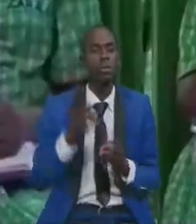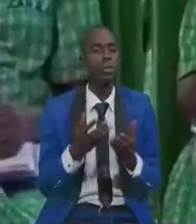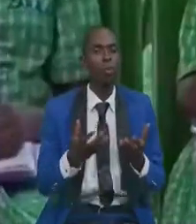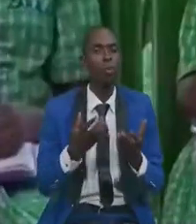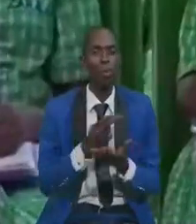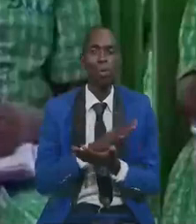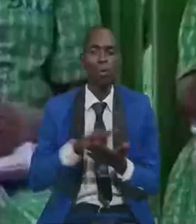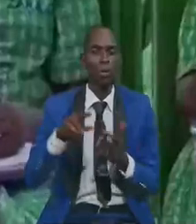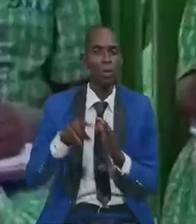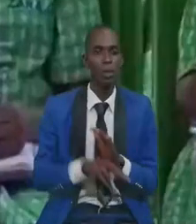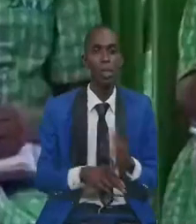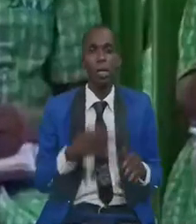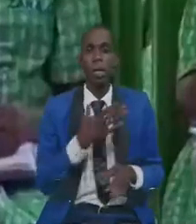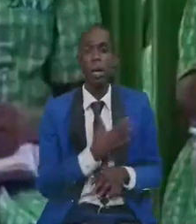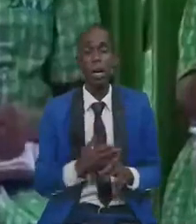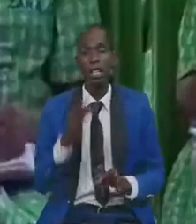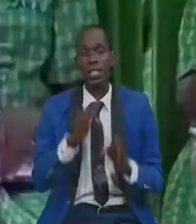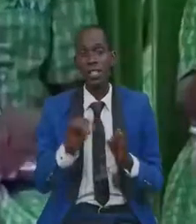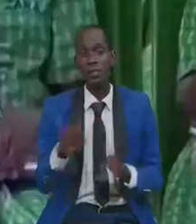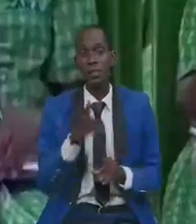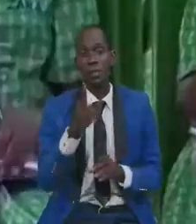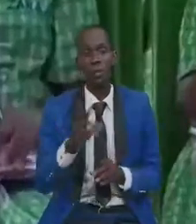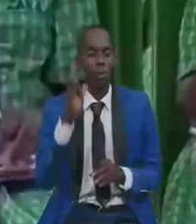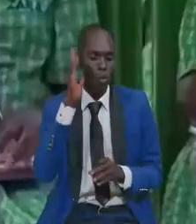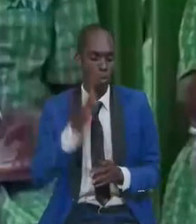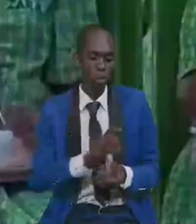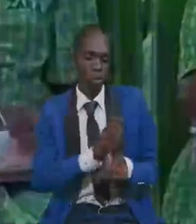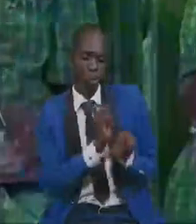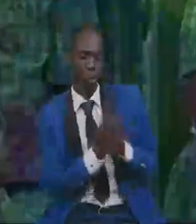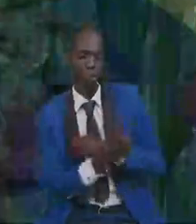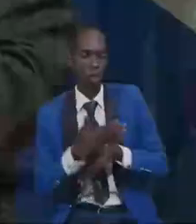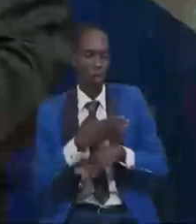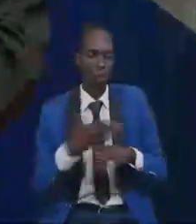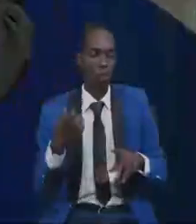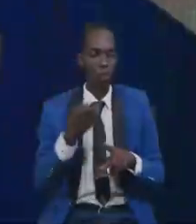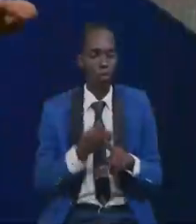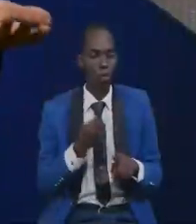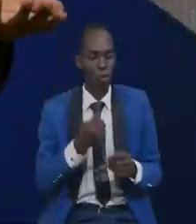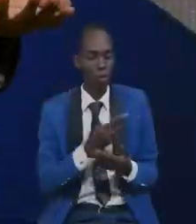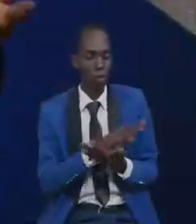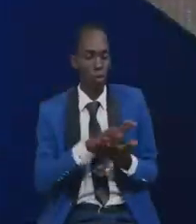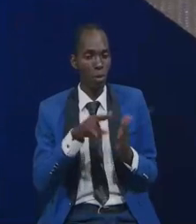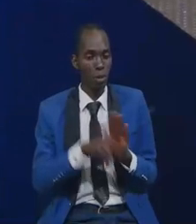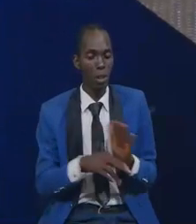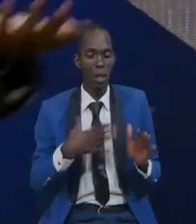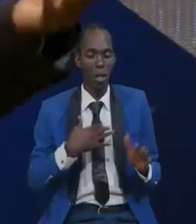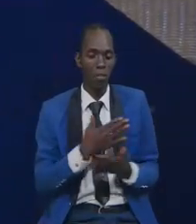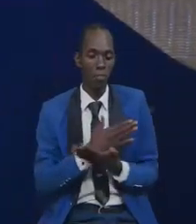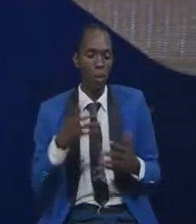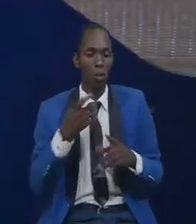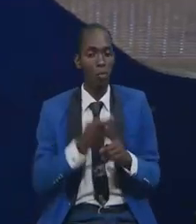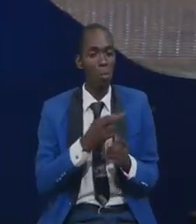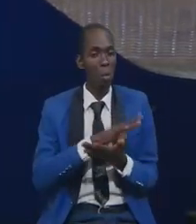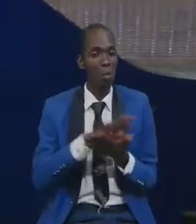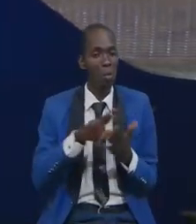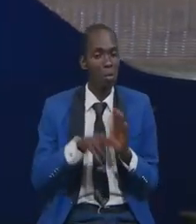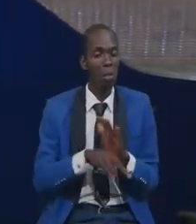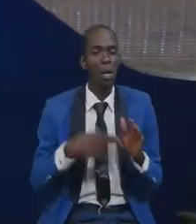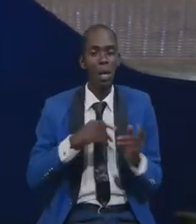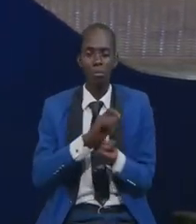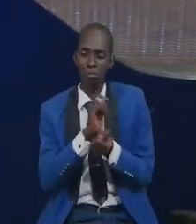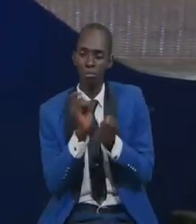Et si Dieu, si quelqu'un peut se détourner de la justice, détourner de Dieu, et prendre l'amour